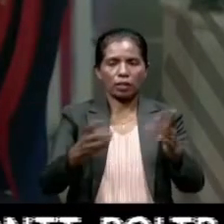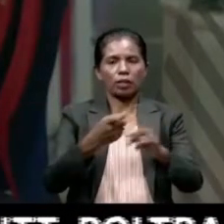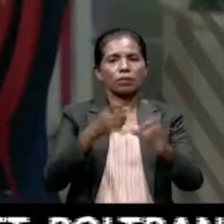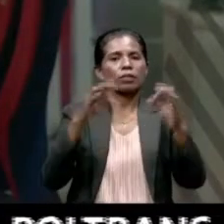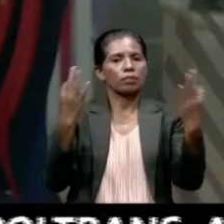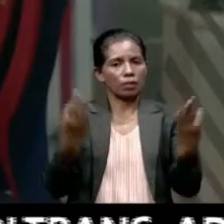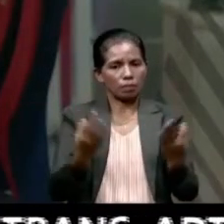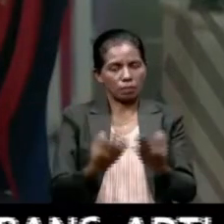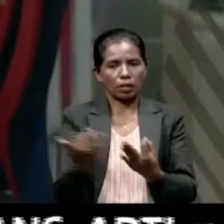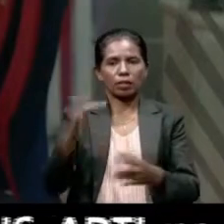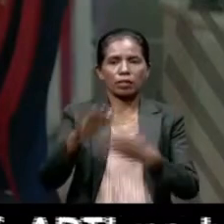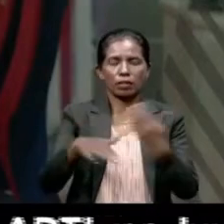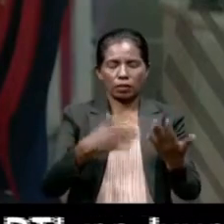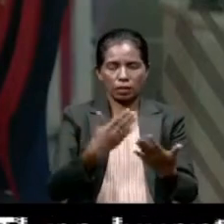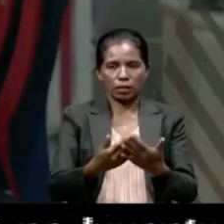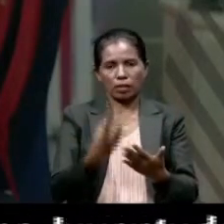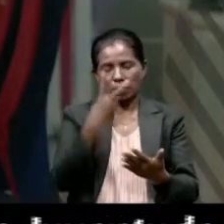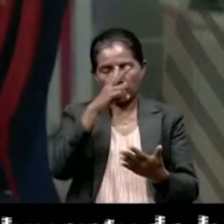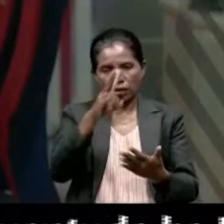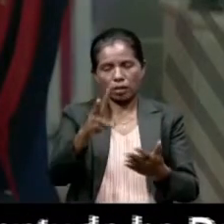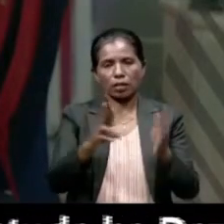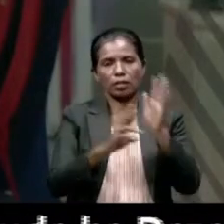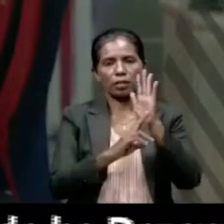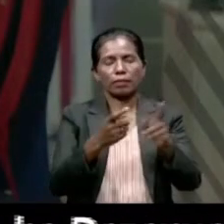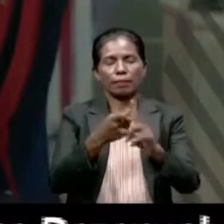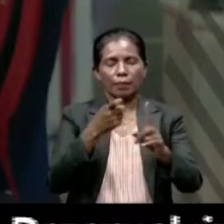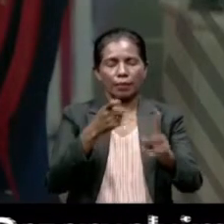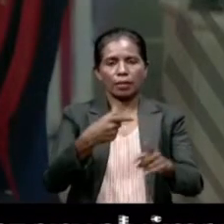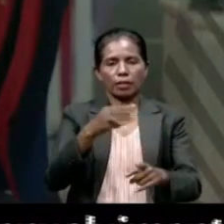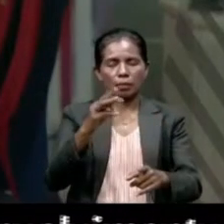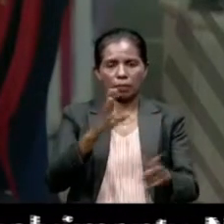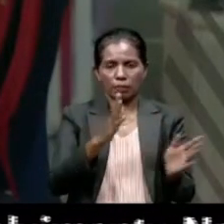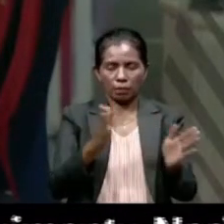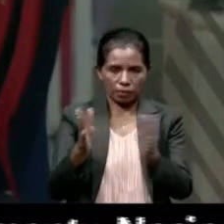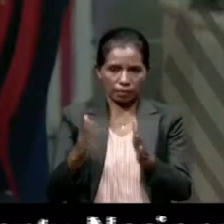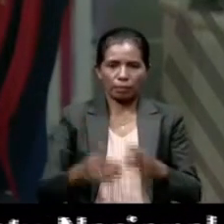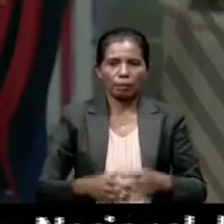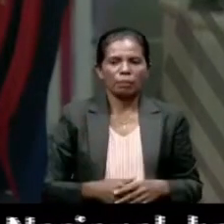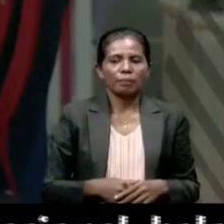no sosiedade. Tuirmai akompanya reportaje nebe Gemini preparauna.